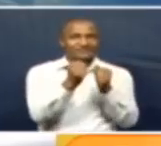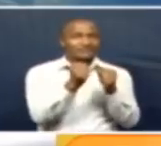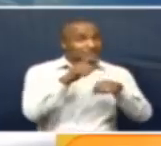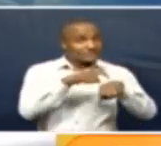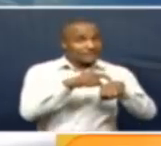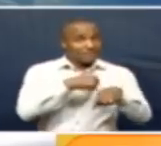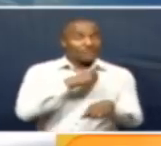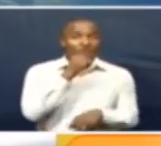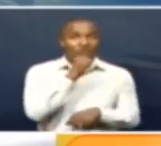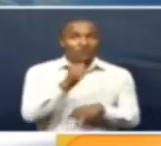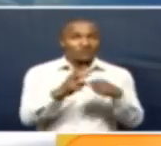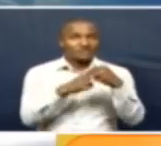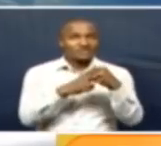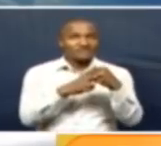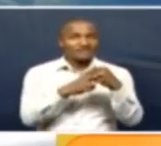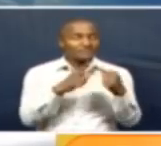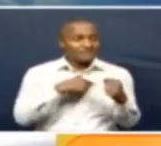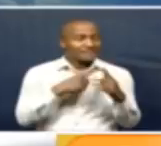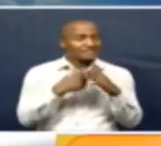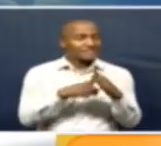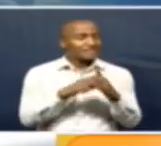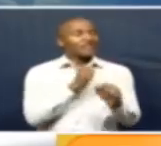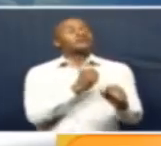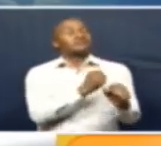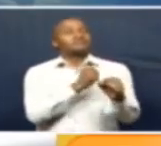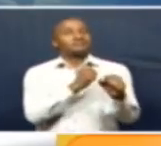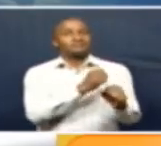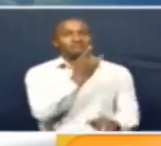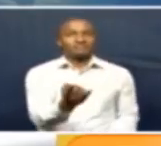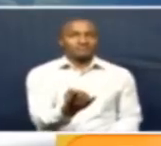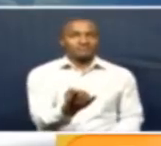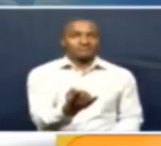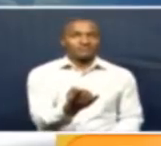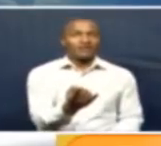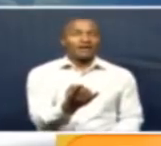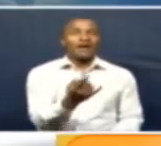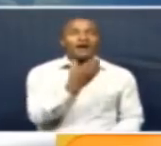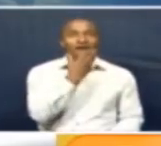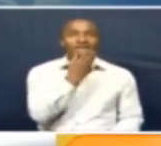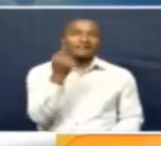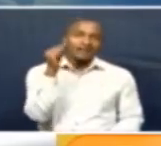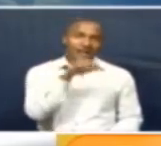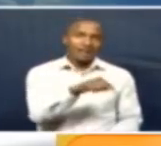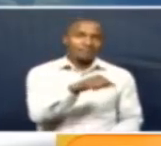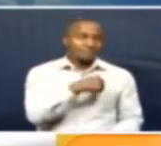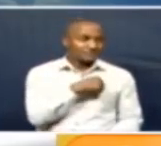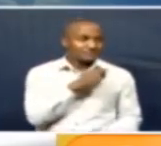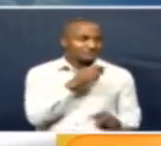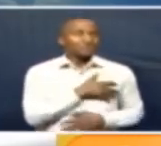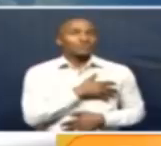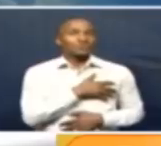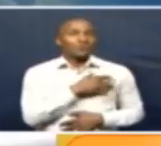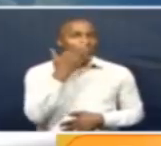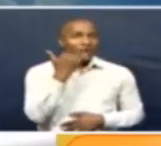7 years, nikaanza kuanguka kama kifafa. When time inafika, dadi atakuja, ilikuwa ninastuka. Kwa sababu